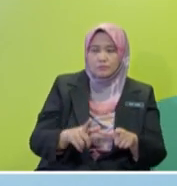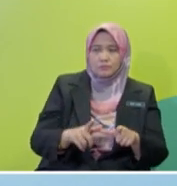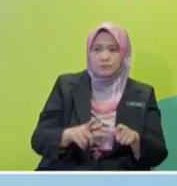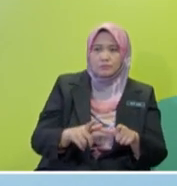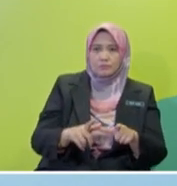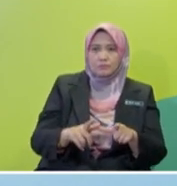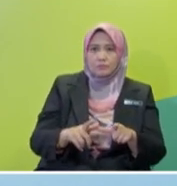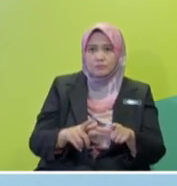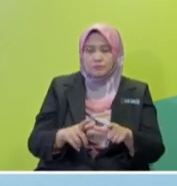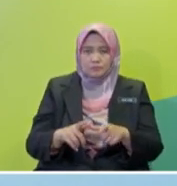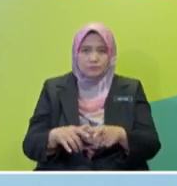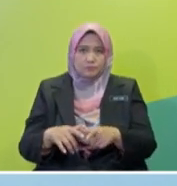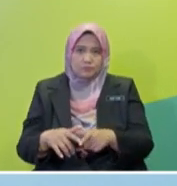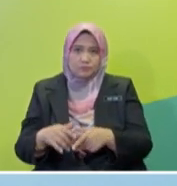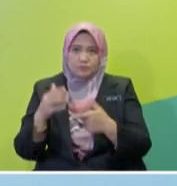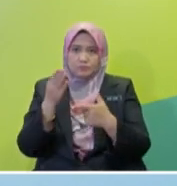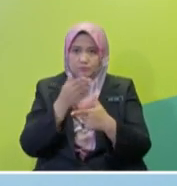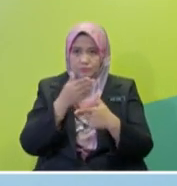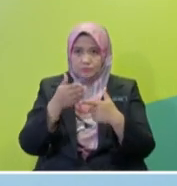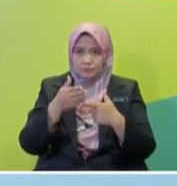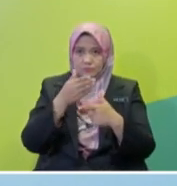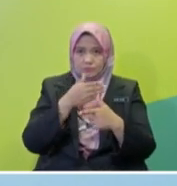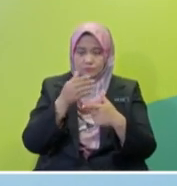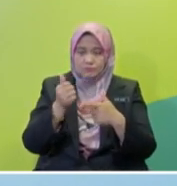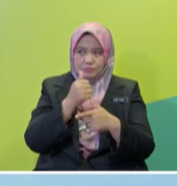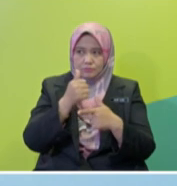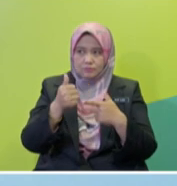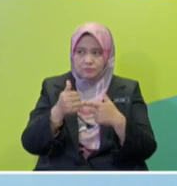kemudian title dan juga